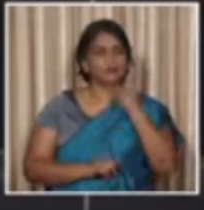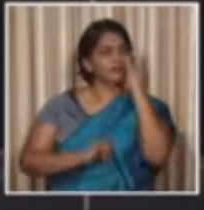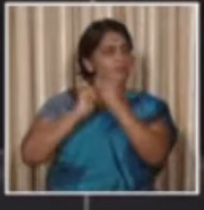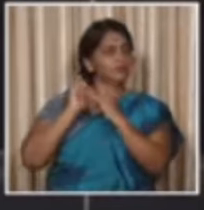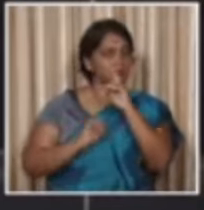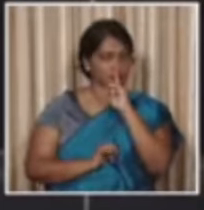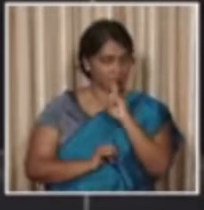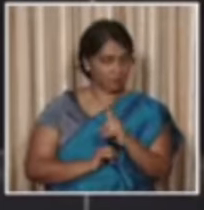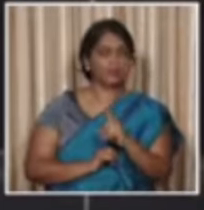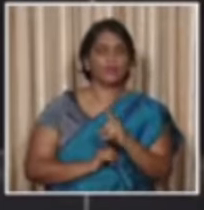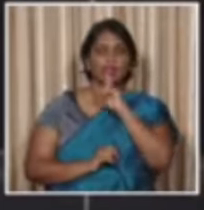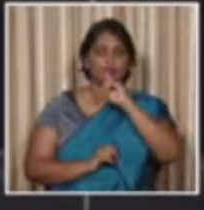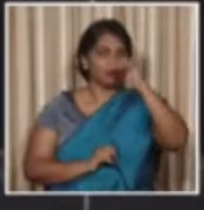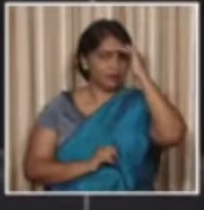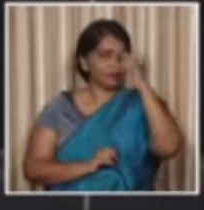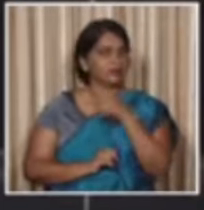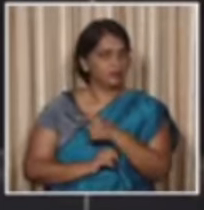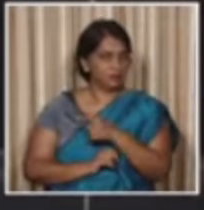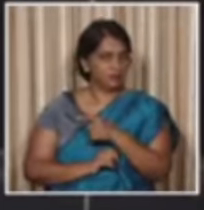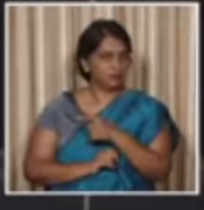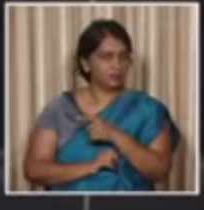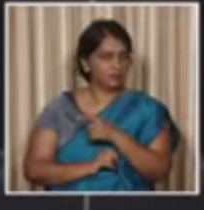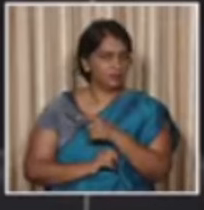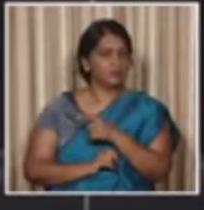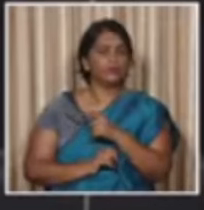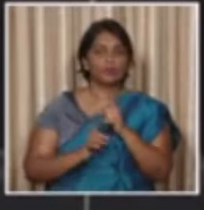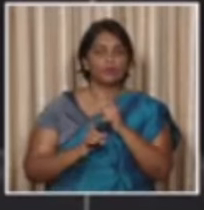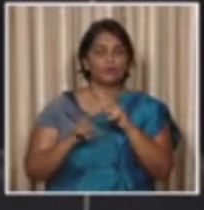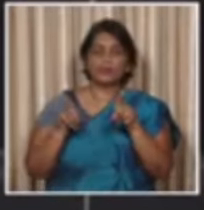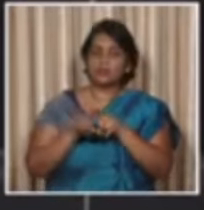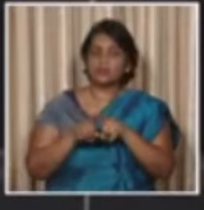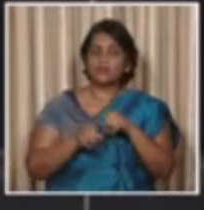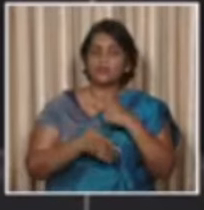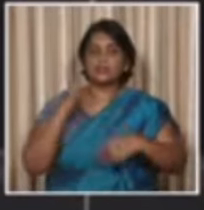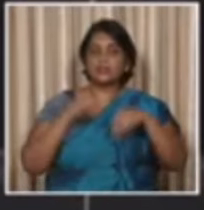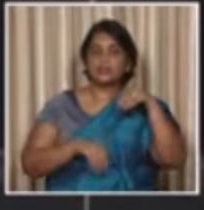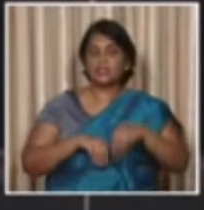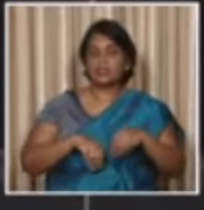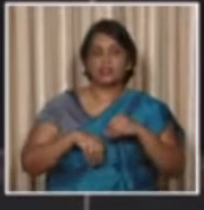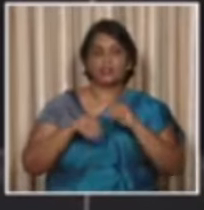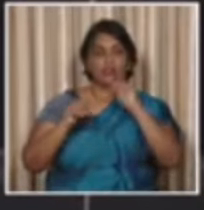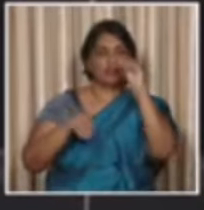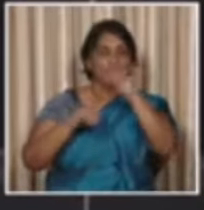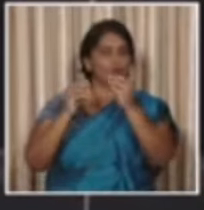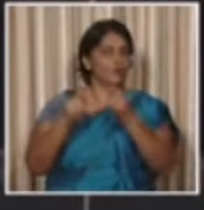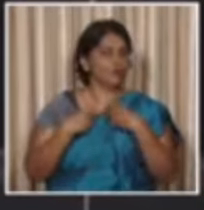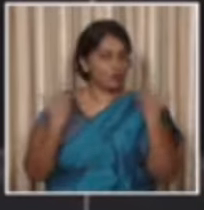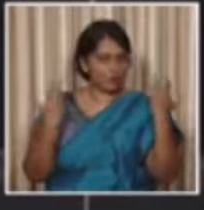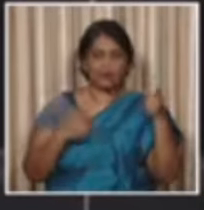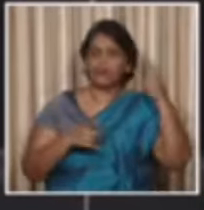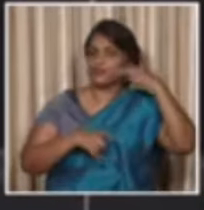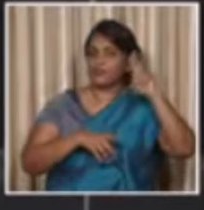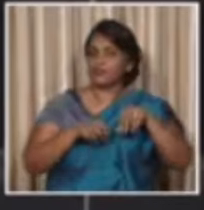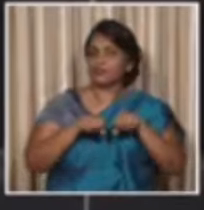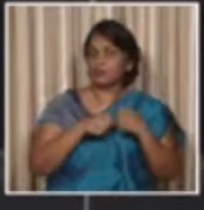චෝදනා කරනවා. කථානායකතුමා තමනට ඡන්දේ පාවිච්චි කරන්න ඉඩ දුන්නේ නැහැ කියලා. මේ විශ්වාසභංග